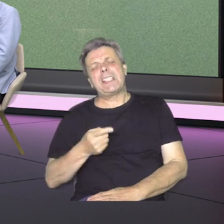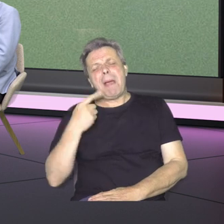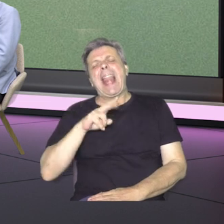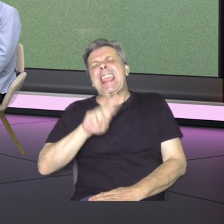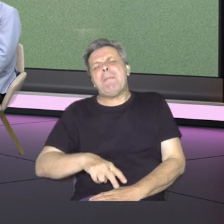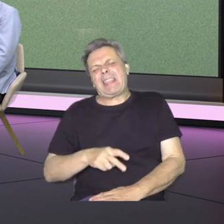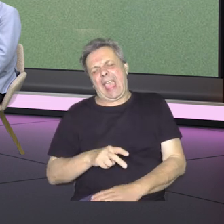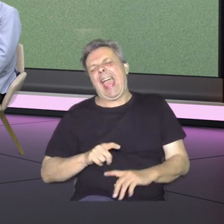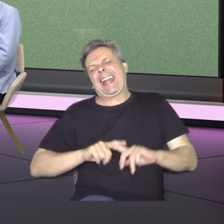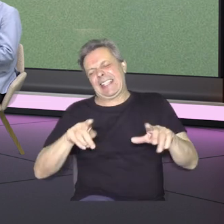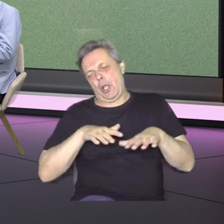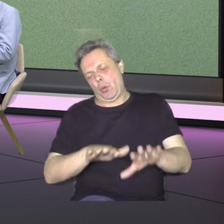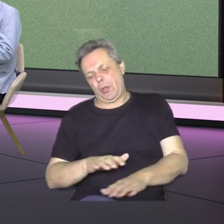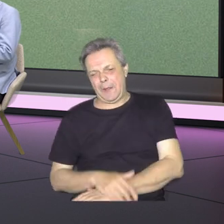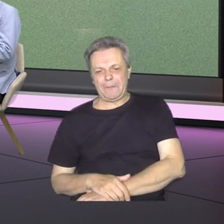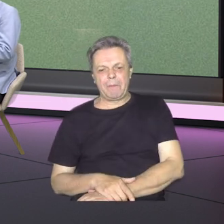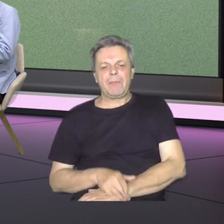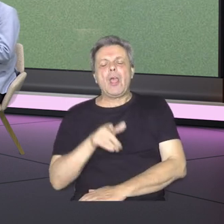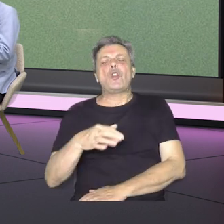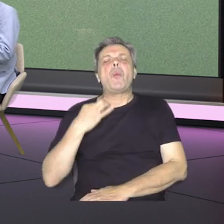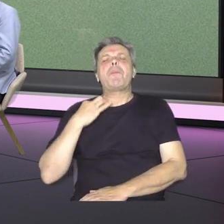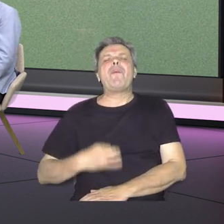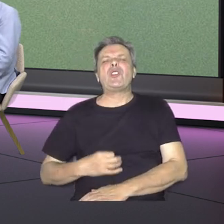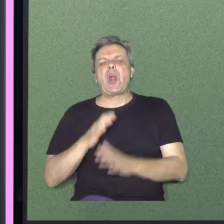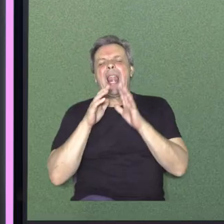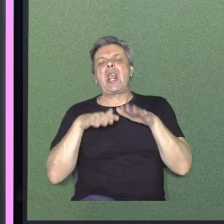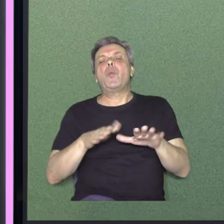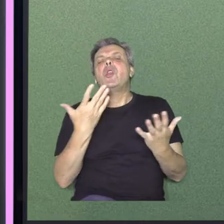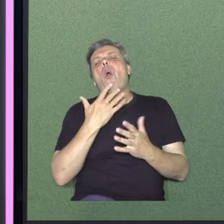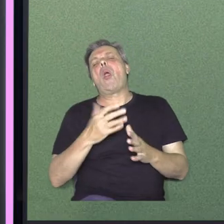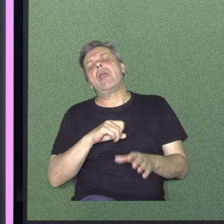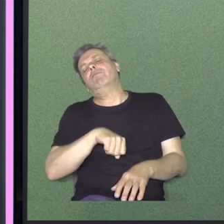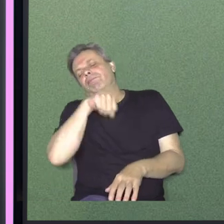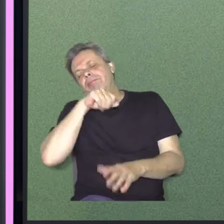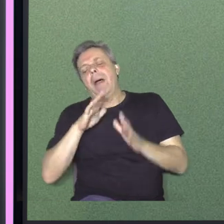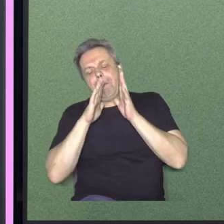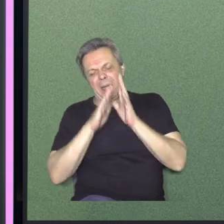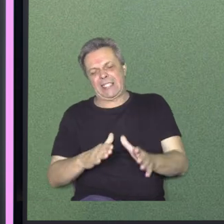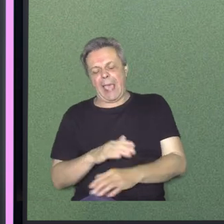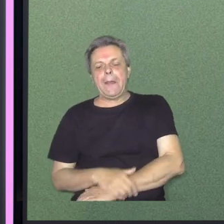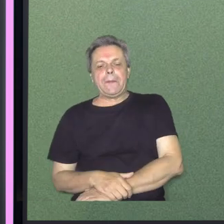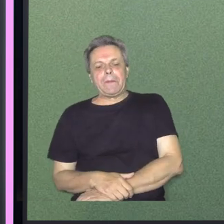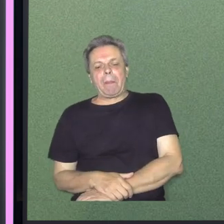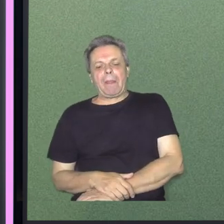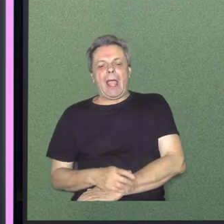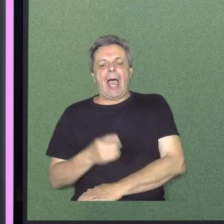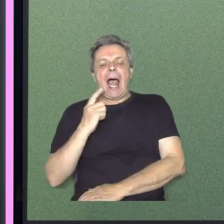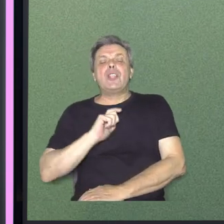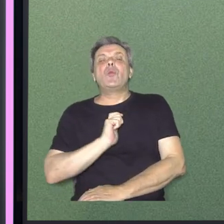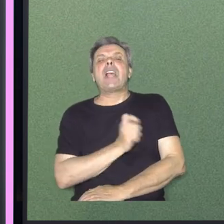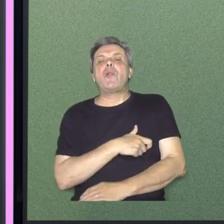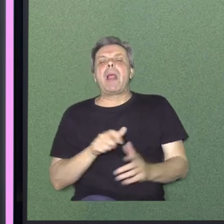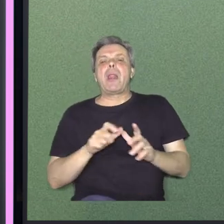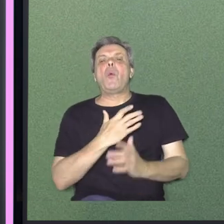tih mrzitelja, ali... To su, znate, profesionalni mrzitelji. Ti mrzitelji, oni su profesionalni mrzitelji, ali